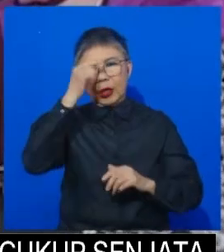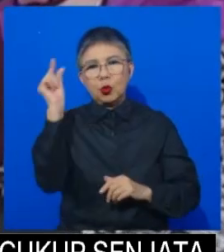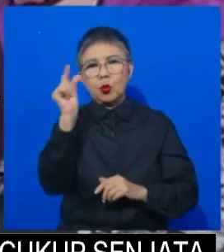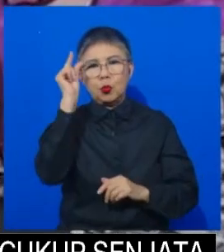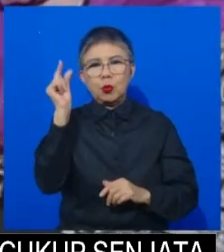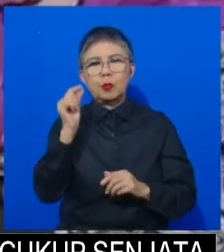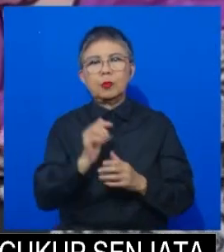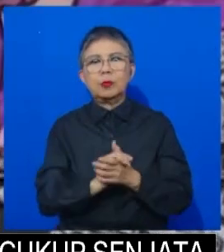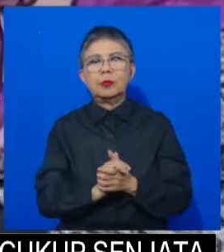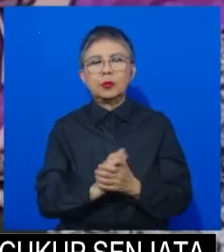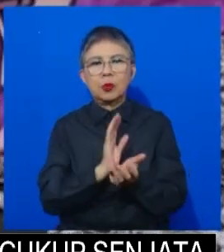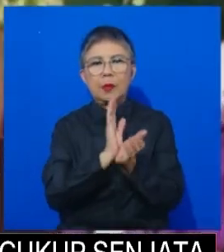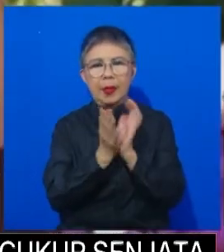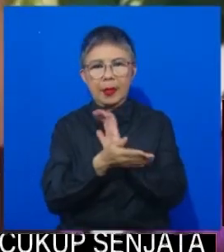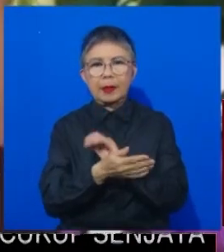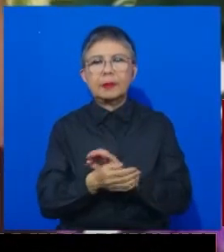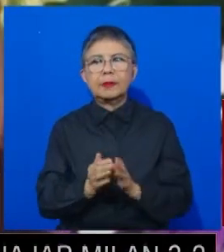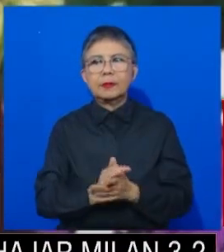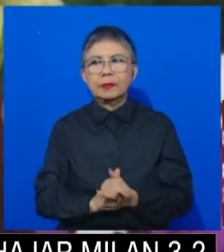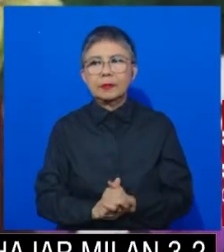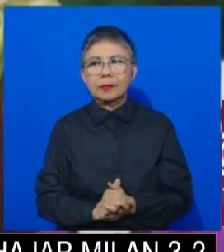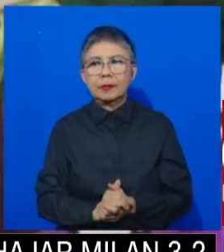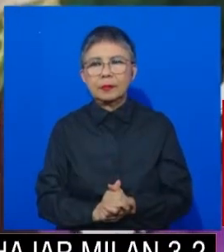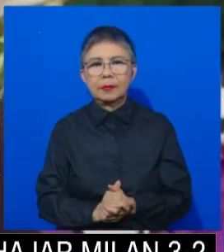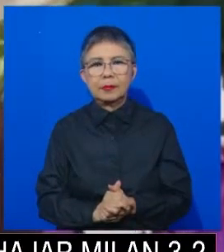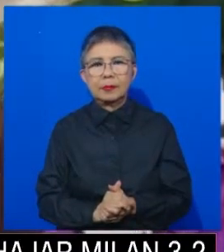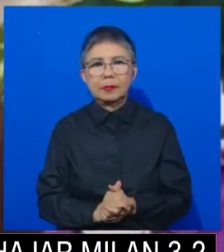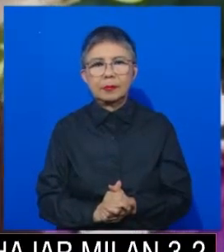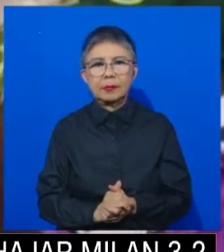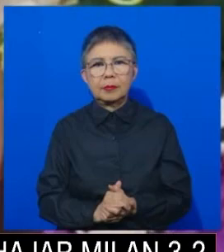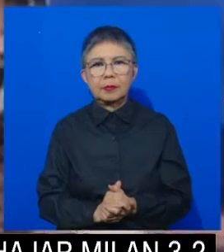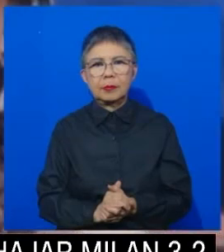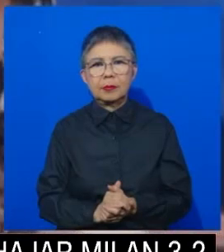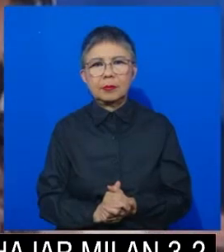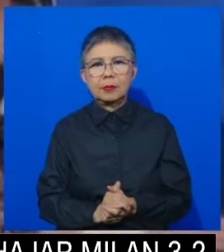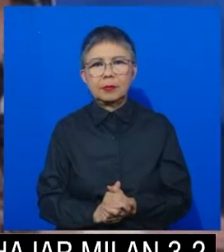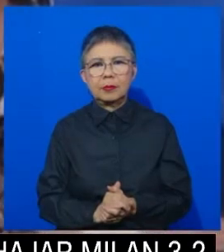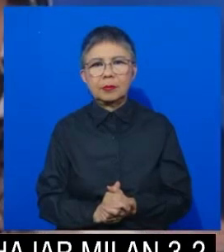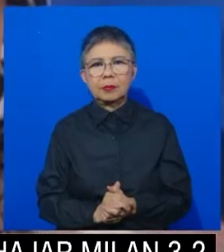Surabaya. Muhammad Yanuar Komarudin, Surabaya, Jawa Timur.